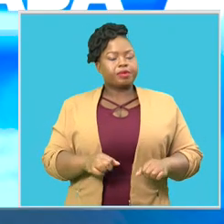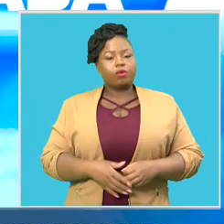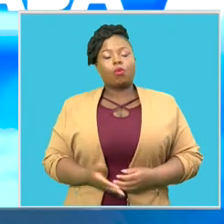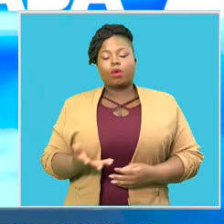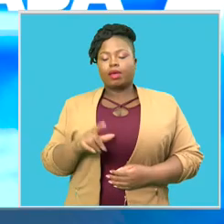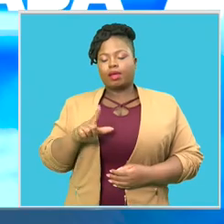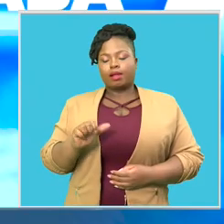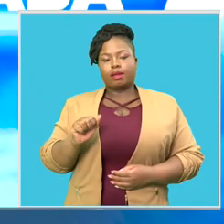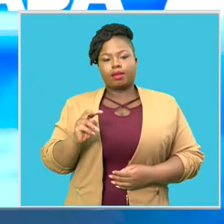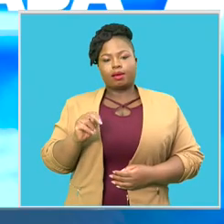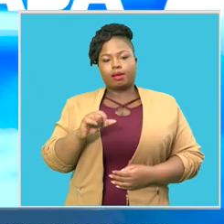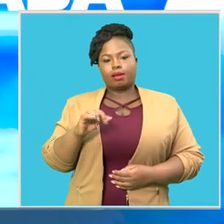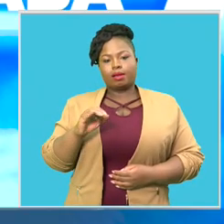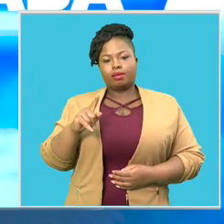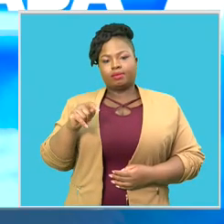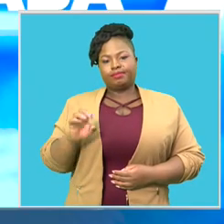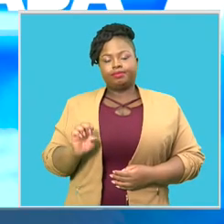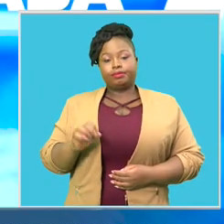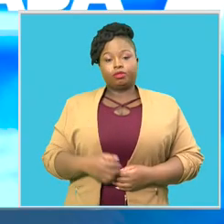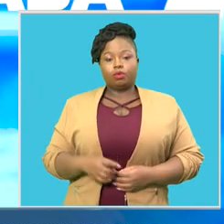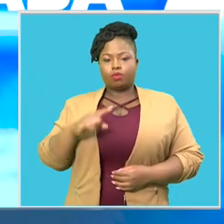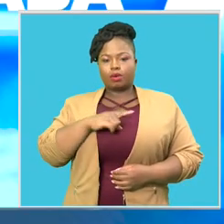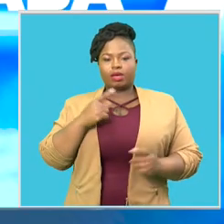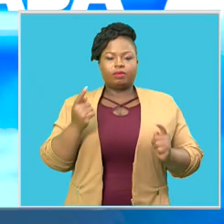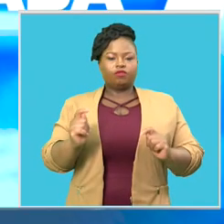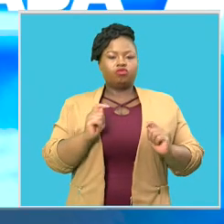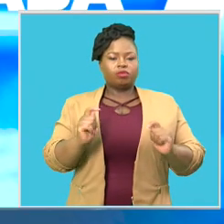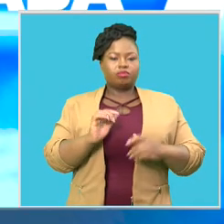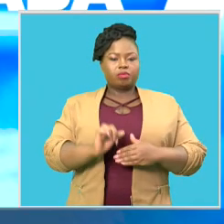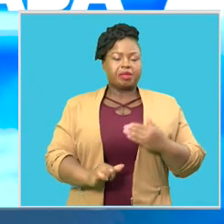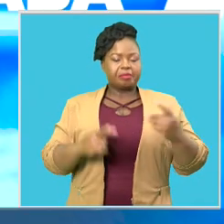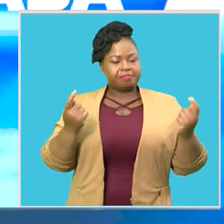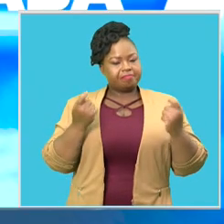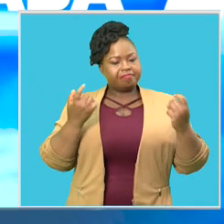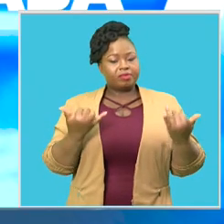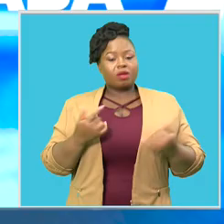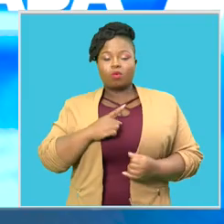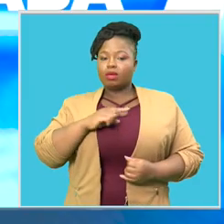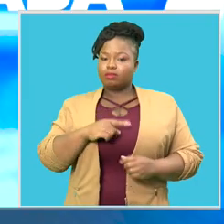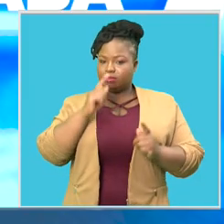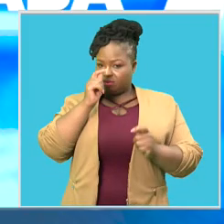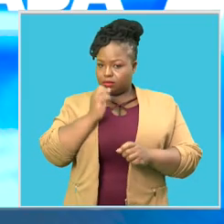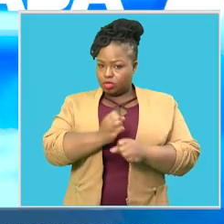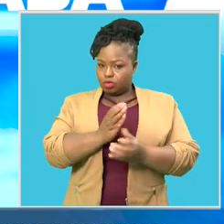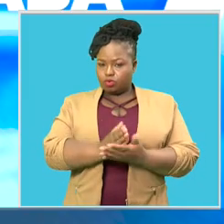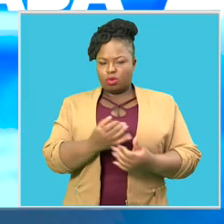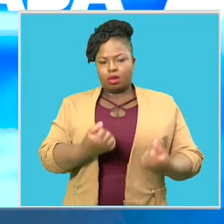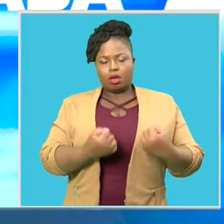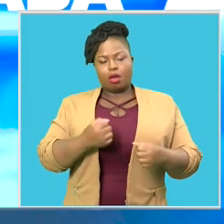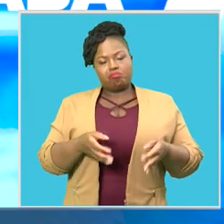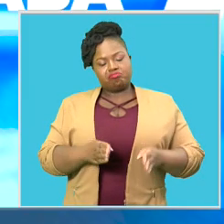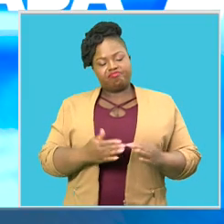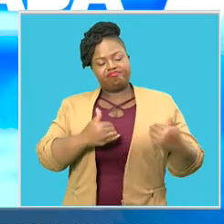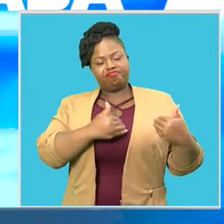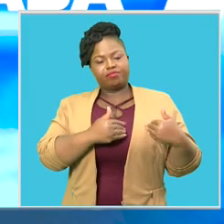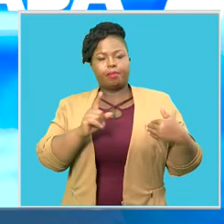saselangilahda eGoli njengengxenye yokugubha inyanga yezokuthutha. Umkhankaso uhlose ukuqinisekisa ukuthi izimoto zikulungele ukuba semgwaqweni